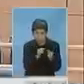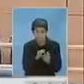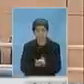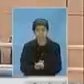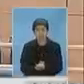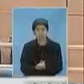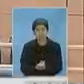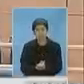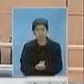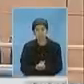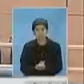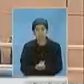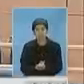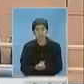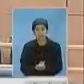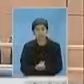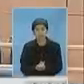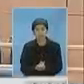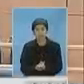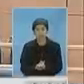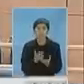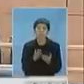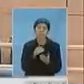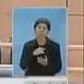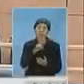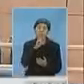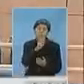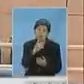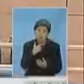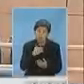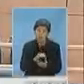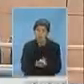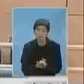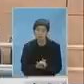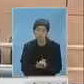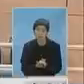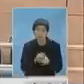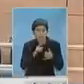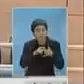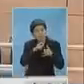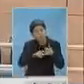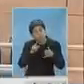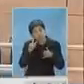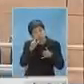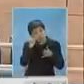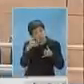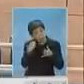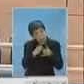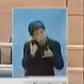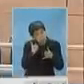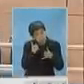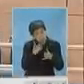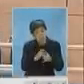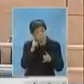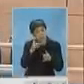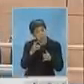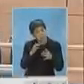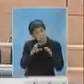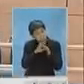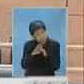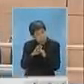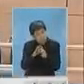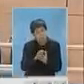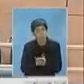ผ่านมาแต่นี่ถามกันอยู่แต่ว่าทักษิณจะได้หรือเปล่าทักษิณจะเอี่ยว